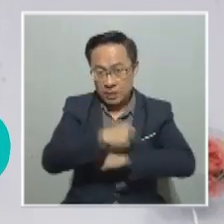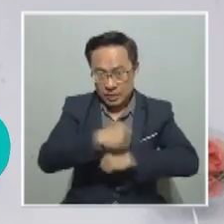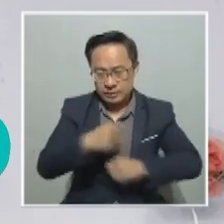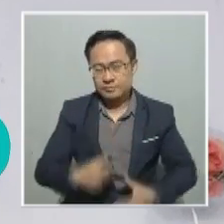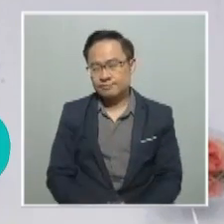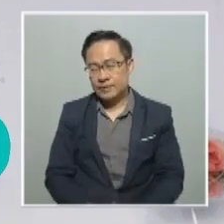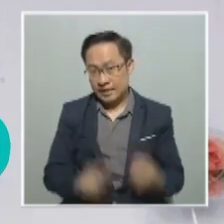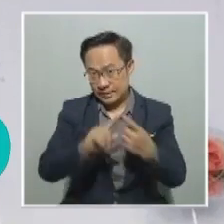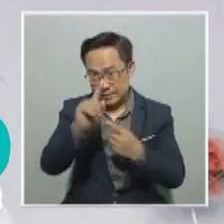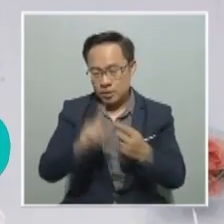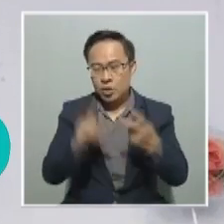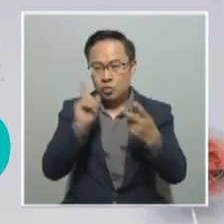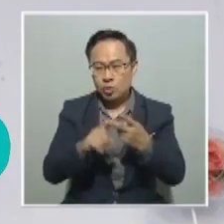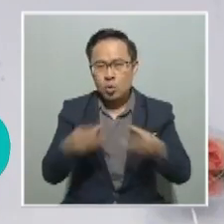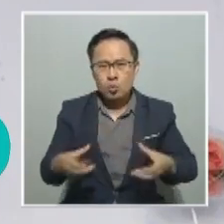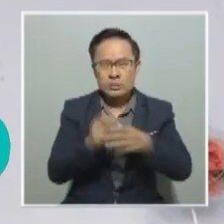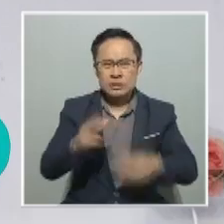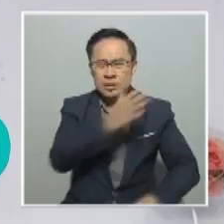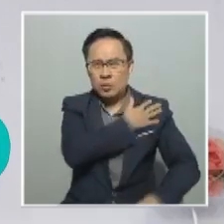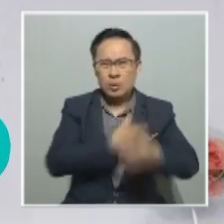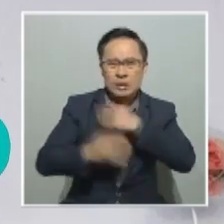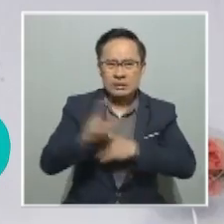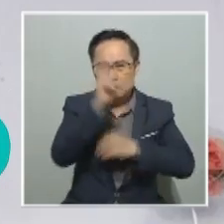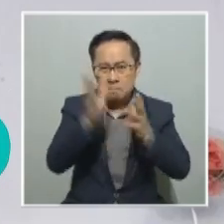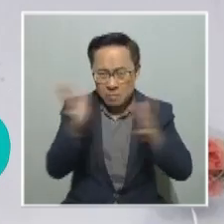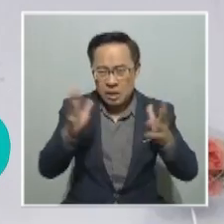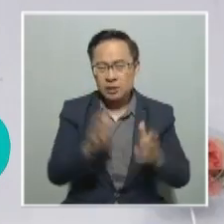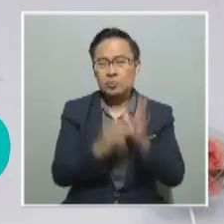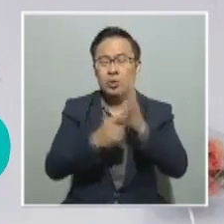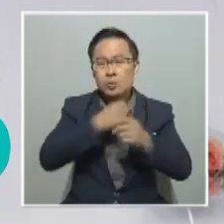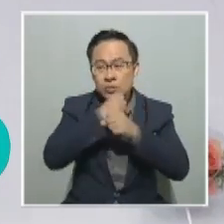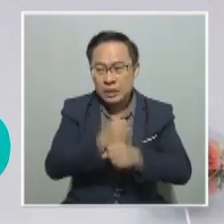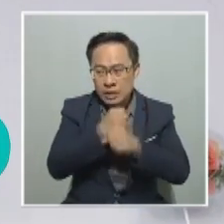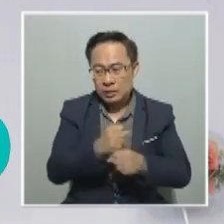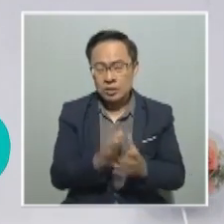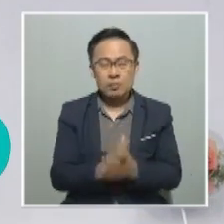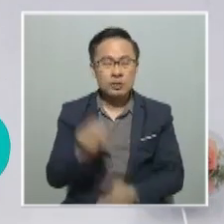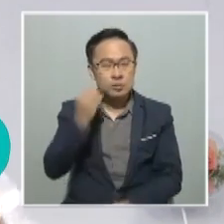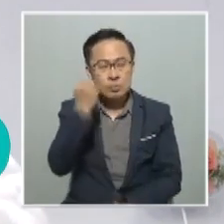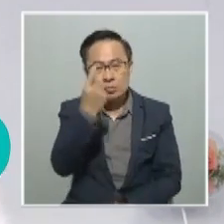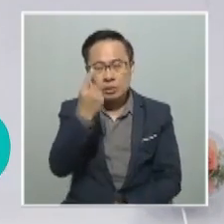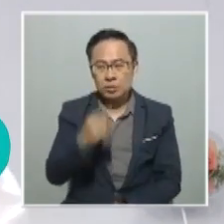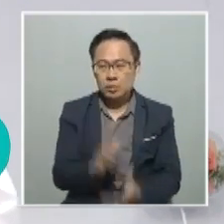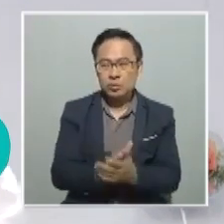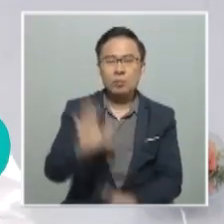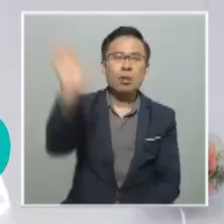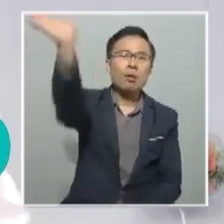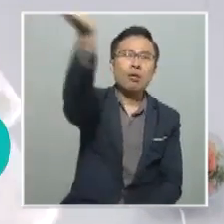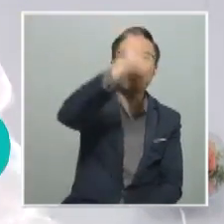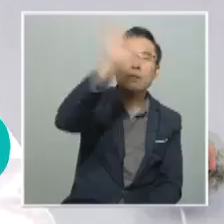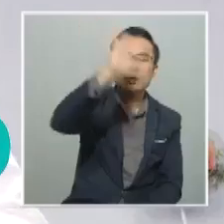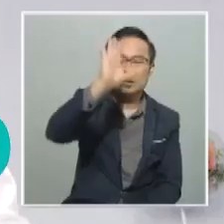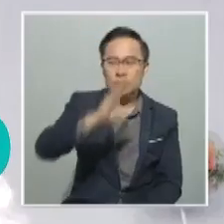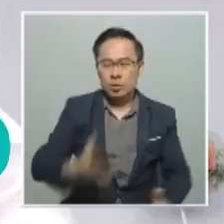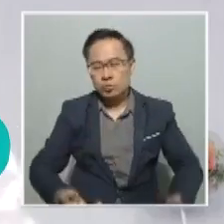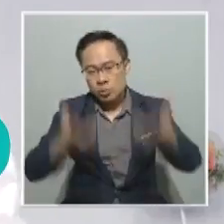อเวอร์ยูสคือใช้เยอะเช่ น โอ้โหคนสูงอายุใช่ไหมอยู่บ้านอยู่เฉยไม่ได้ต้องทำนู่นทำนี ่ เขาก็จะไปเช็ดกระจก